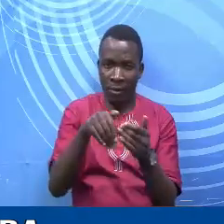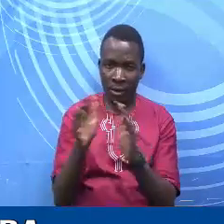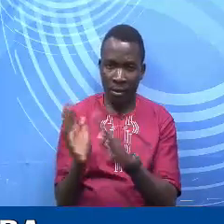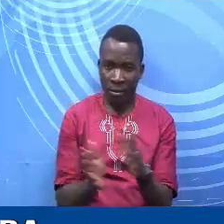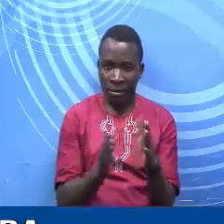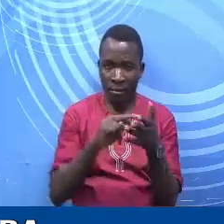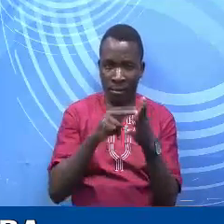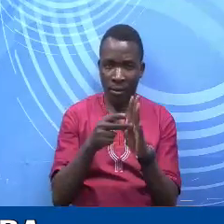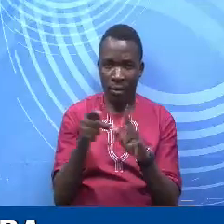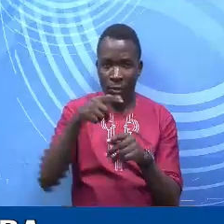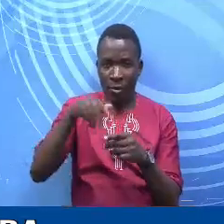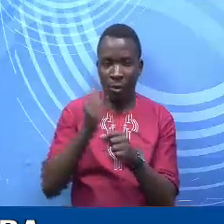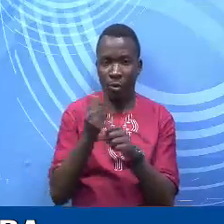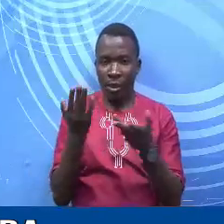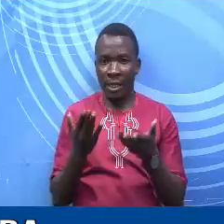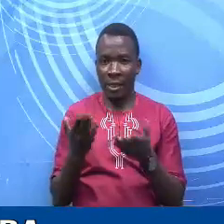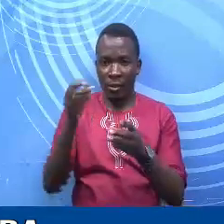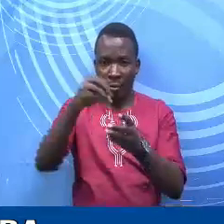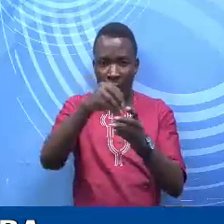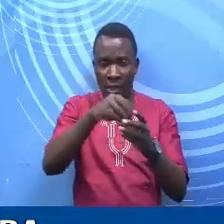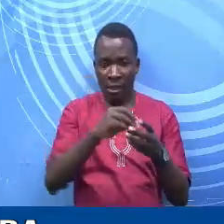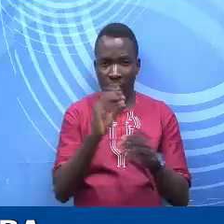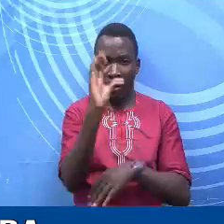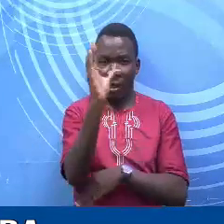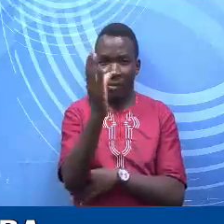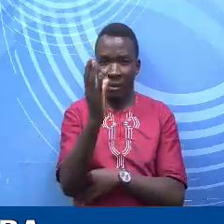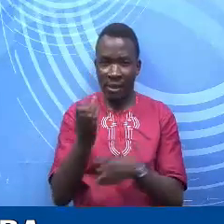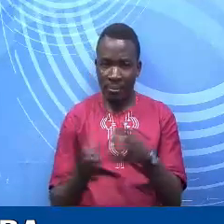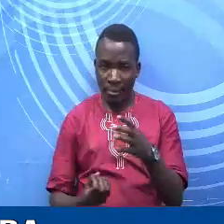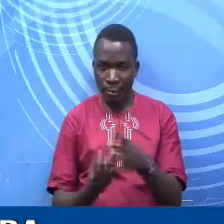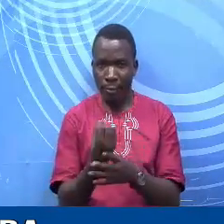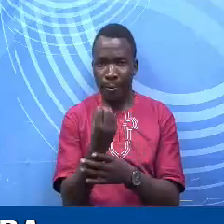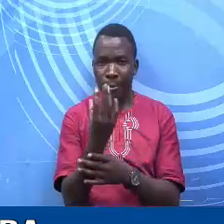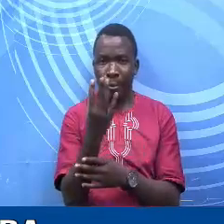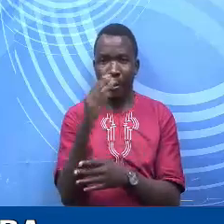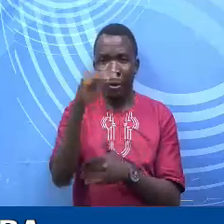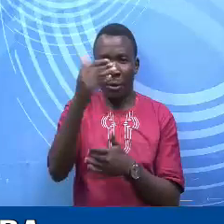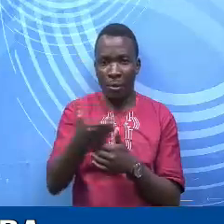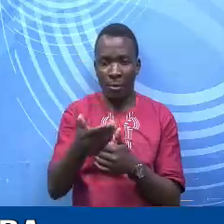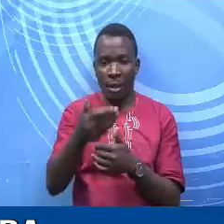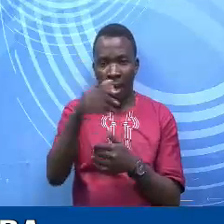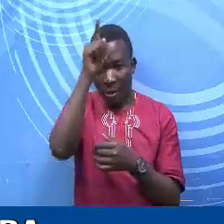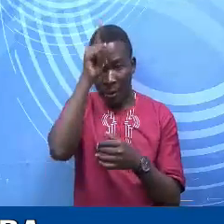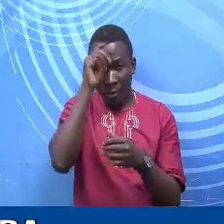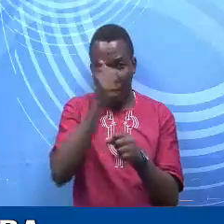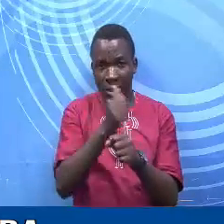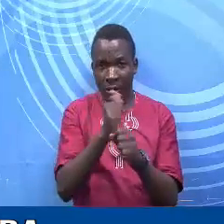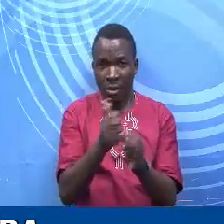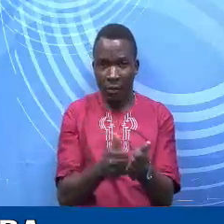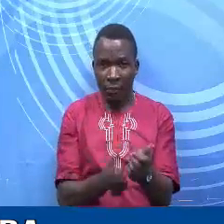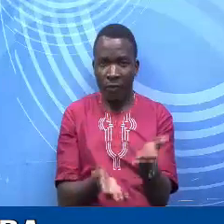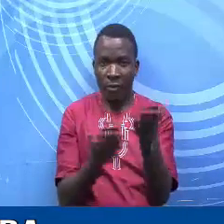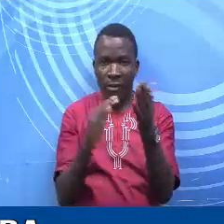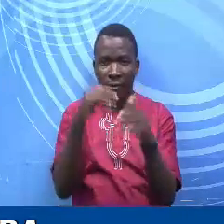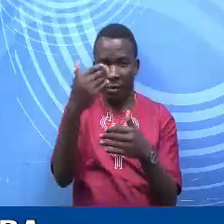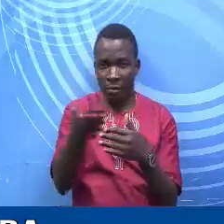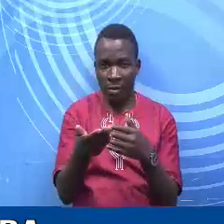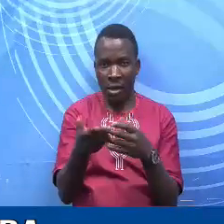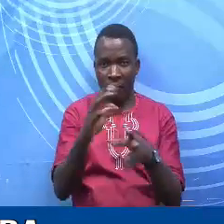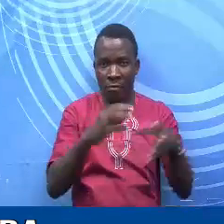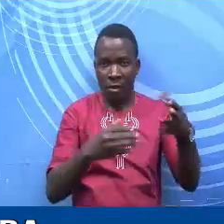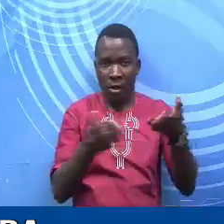icyo dukora tusiga tumutere ishyamba ibiti imaze kumera hanyuma umuturage akazabikurikirana nyuma akazisarurira twebwe ndwa ngo turamuterera